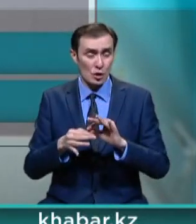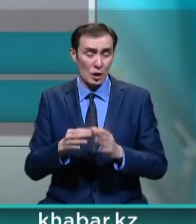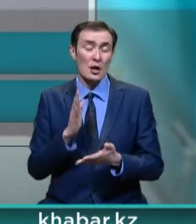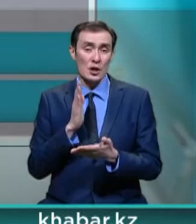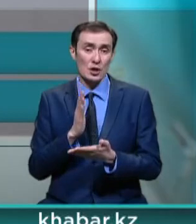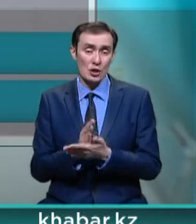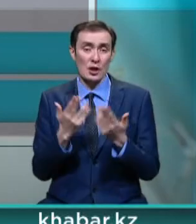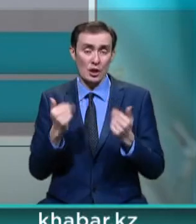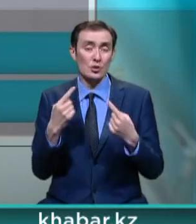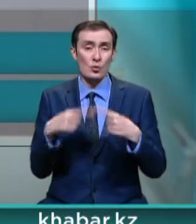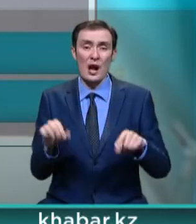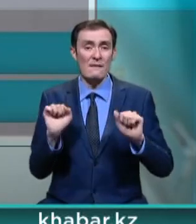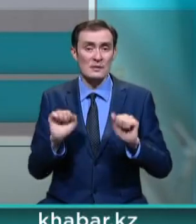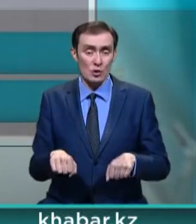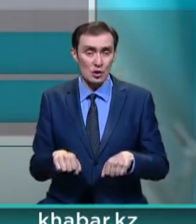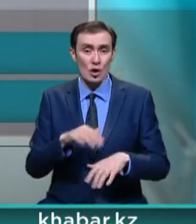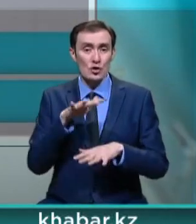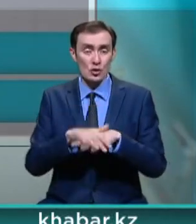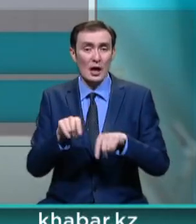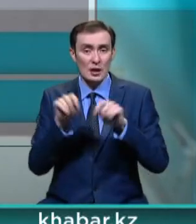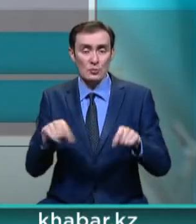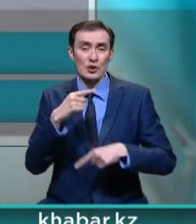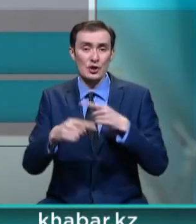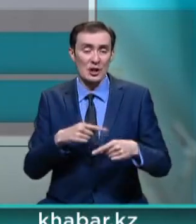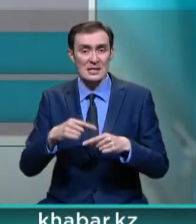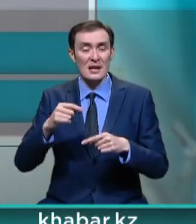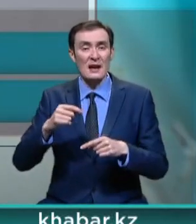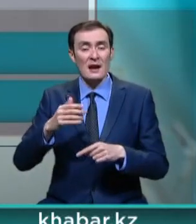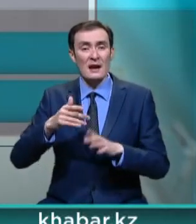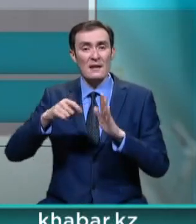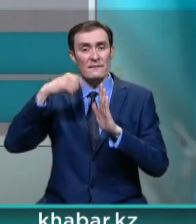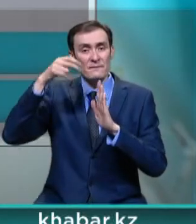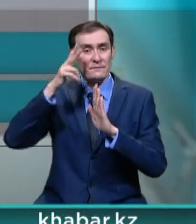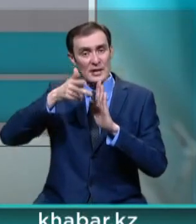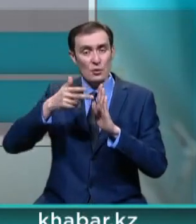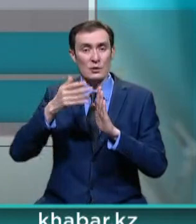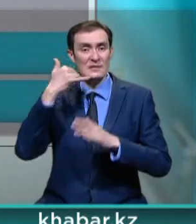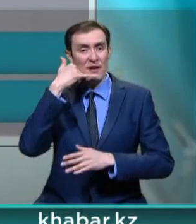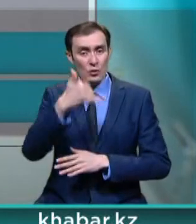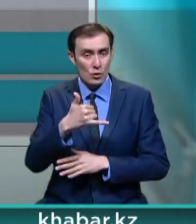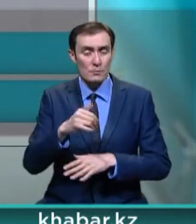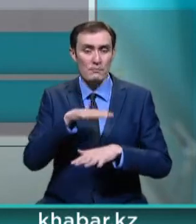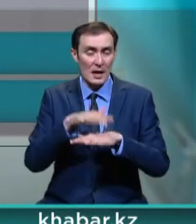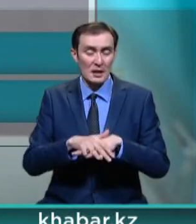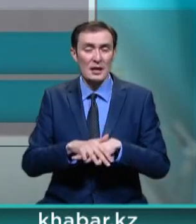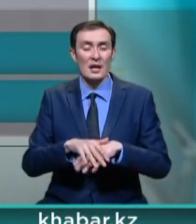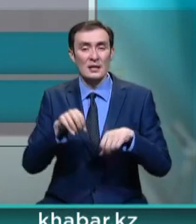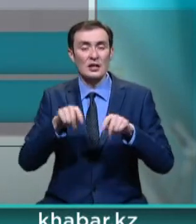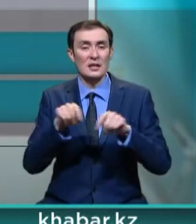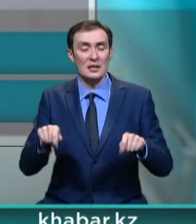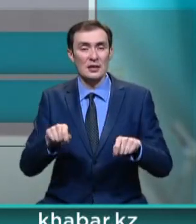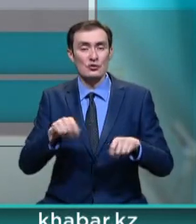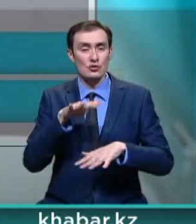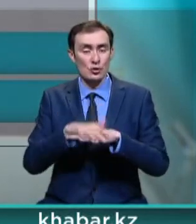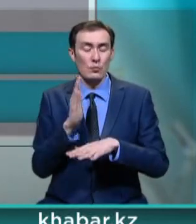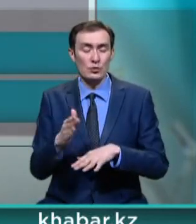есть, разумеется, альтернатива. Счет открыть можно через видеозвонок на сайте Отбасыбанк. Операция по открытию спецсчета